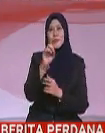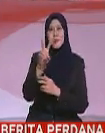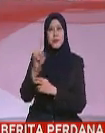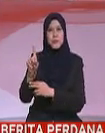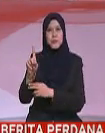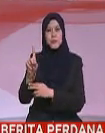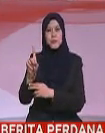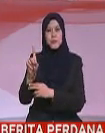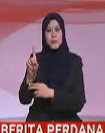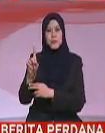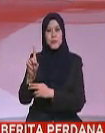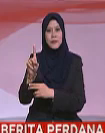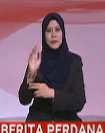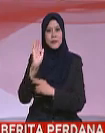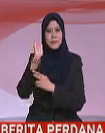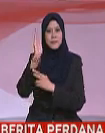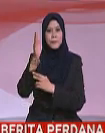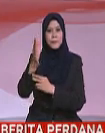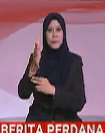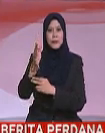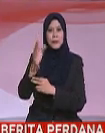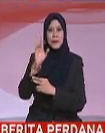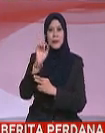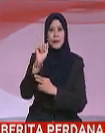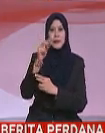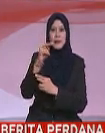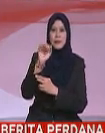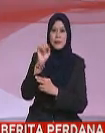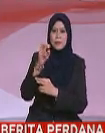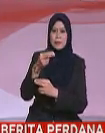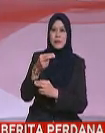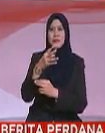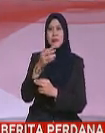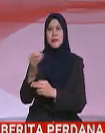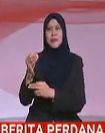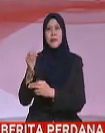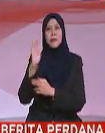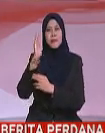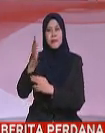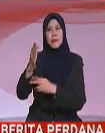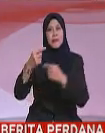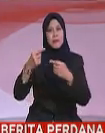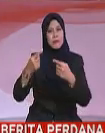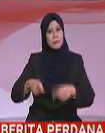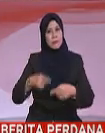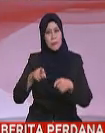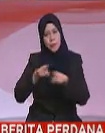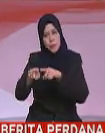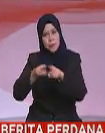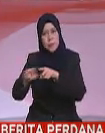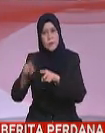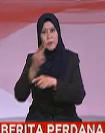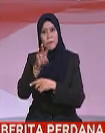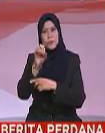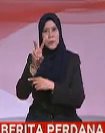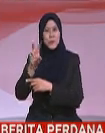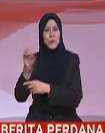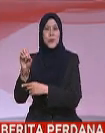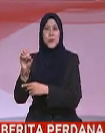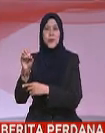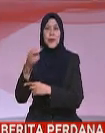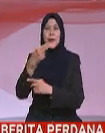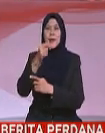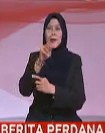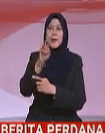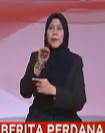Cup kita ada Danish Shami, Syarul Izwan yang berlumba pada season 2020 dan juga Hakim